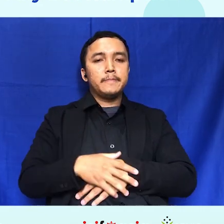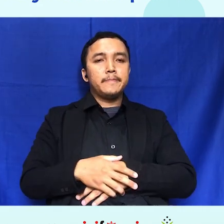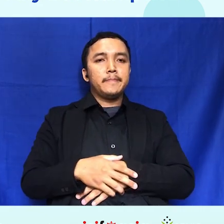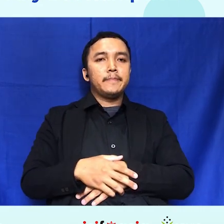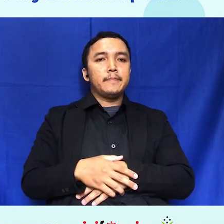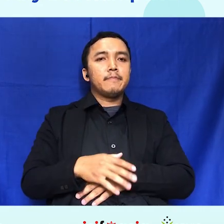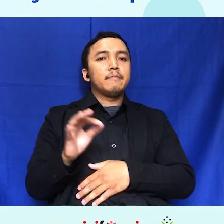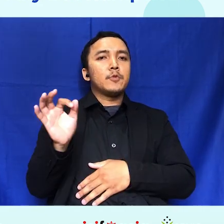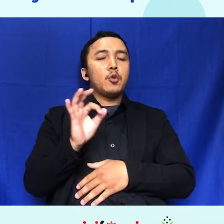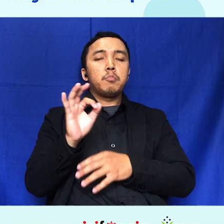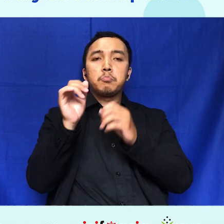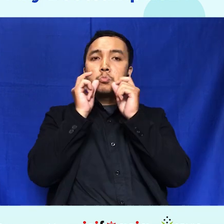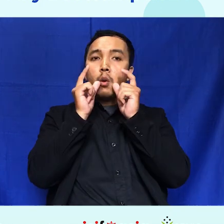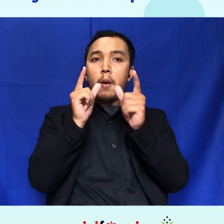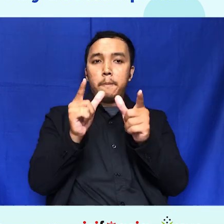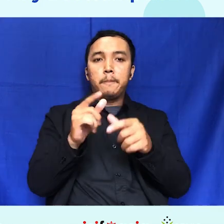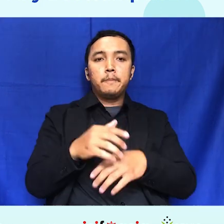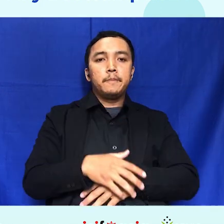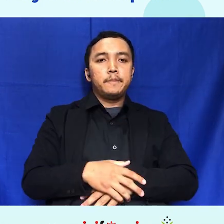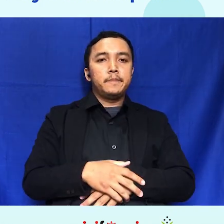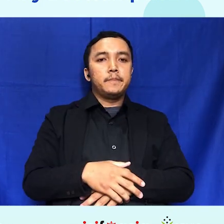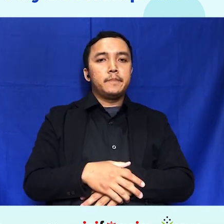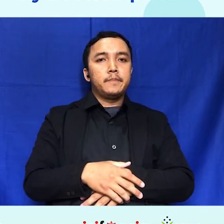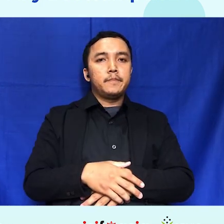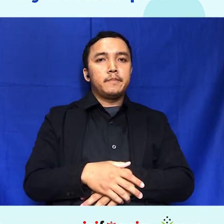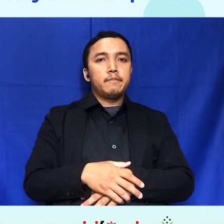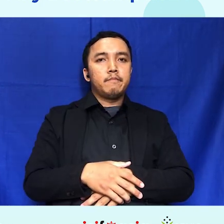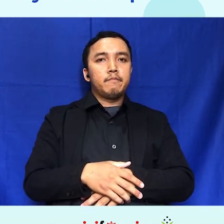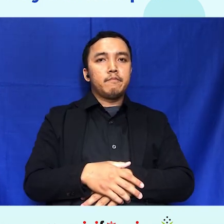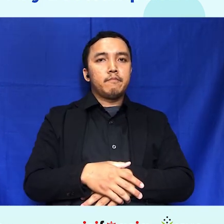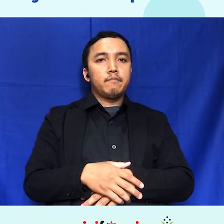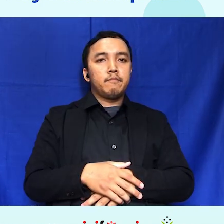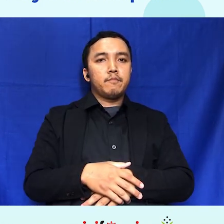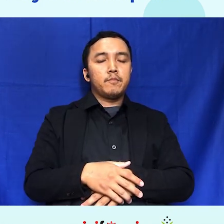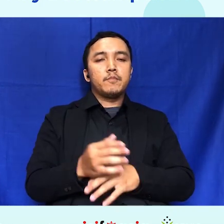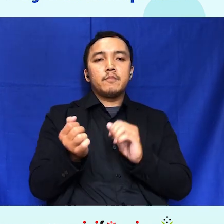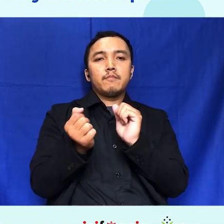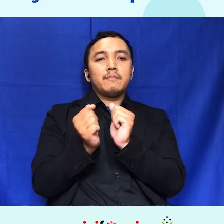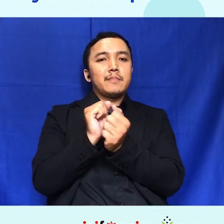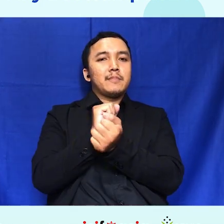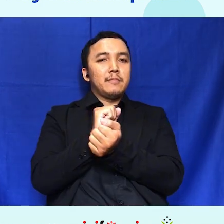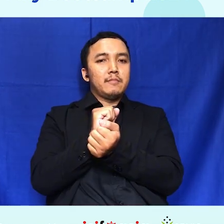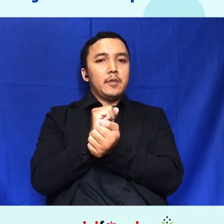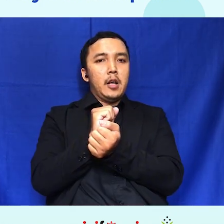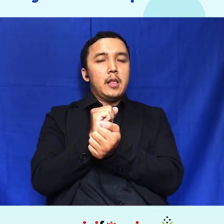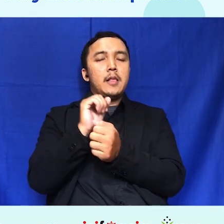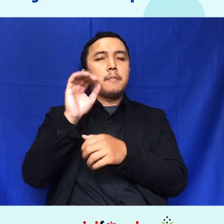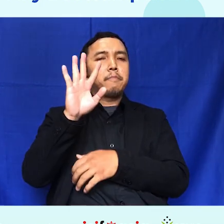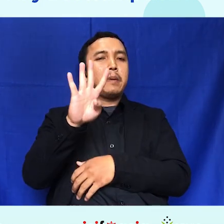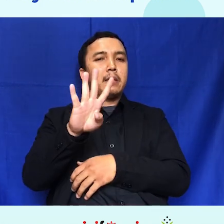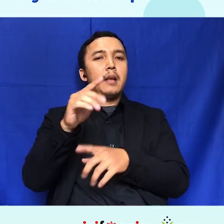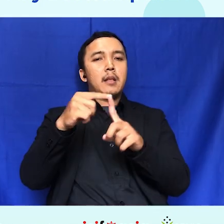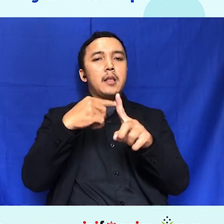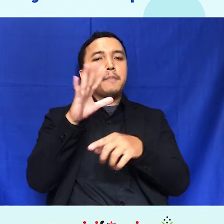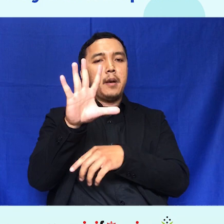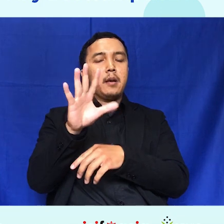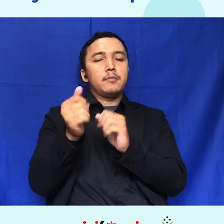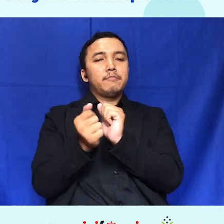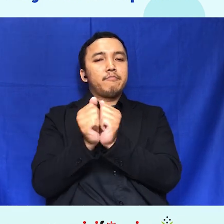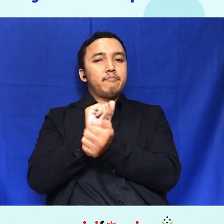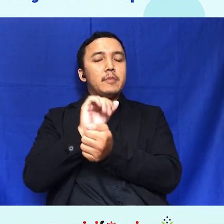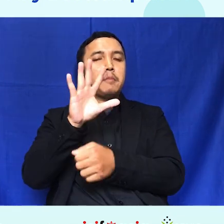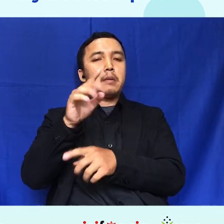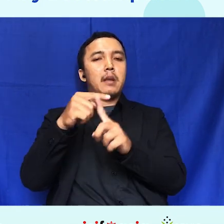terjawab baca current step. Soal 2 dari 5, belum terjawab button. Soal 4 dari 5, soal 5 dari